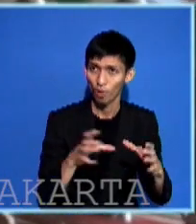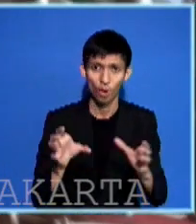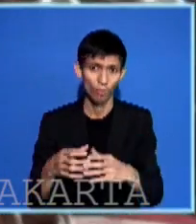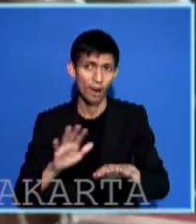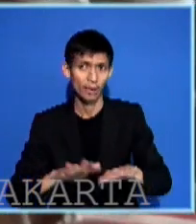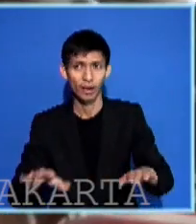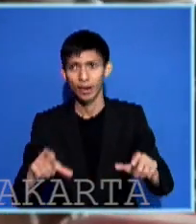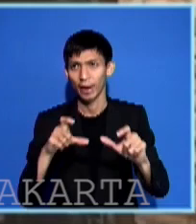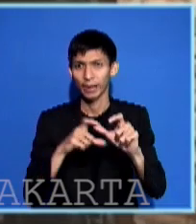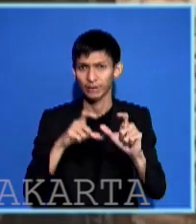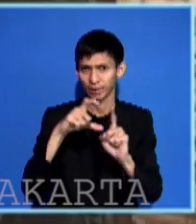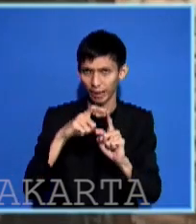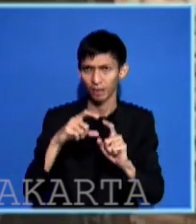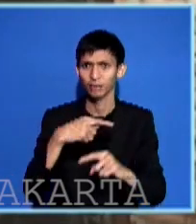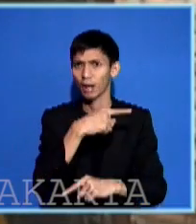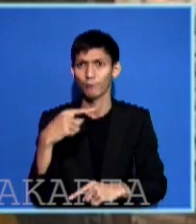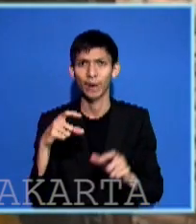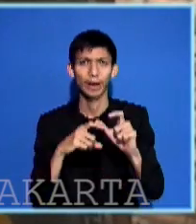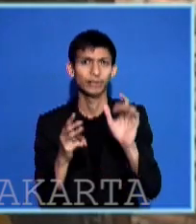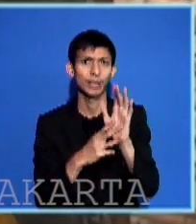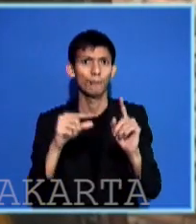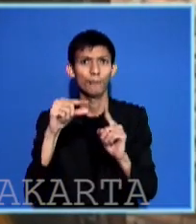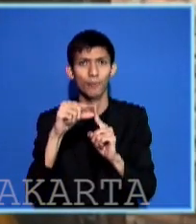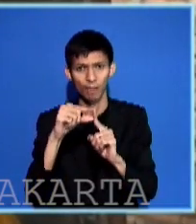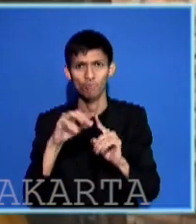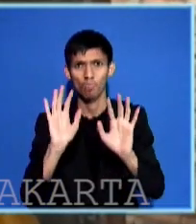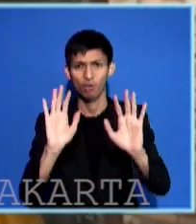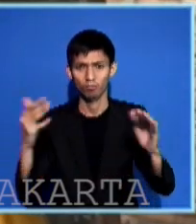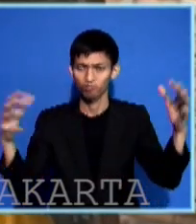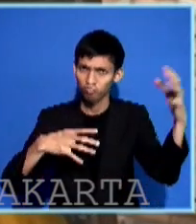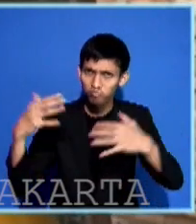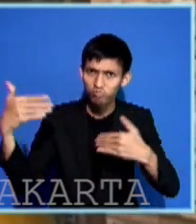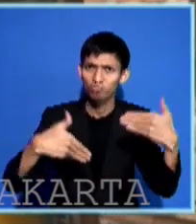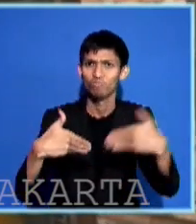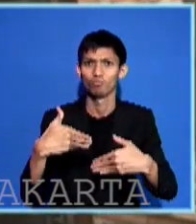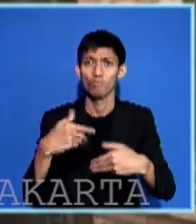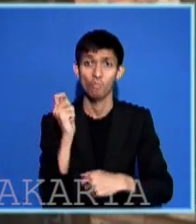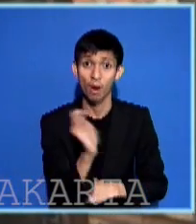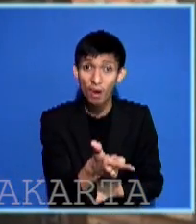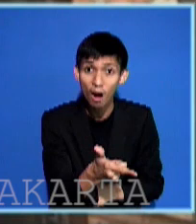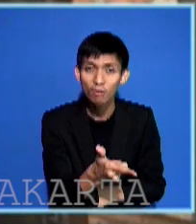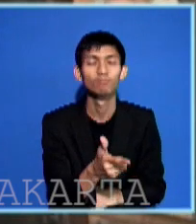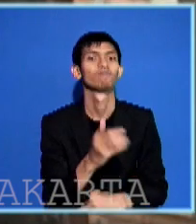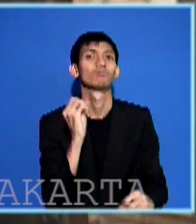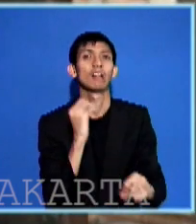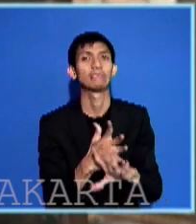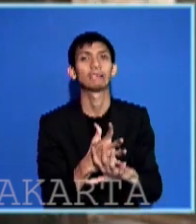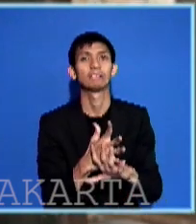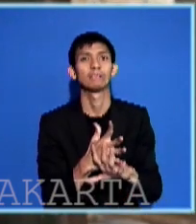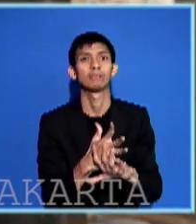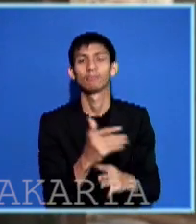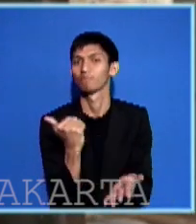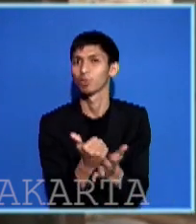SMA soho masyarakat. Takunipun menika ngaten, tetep boten wonten pembayaran, boten wonten napa-napa, sing penting